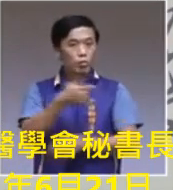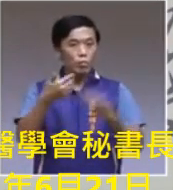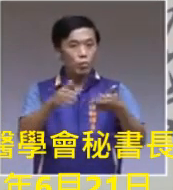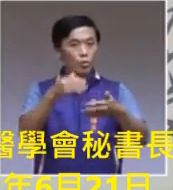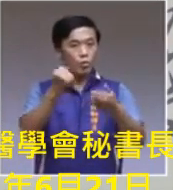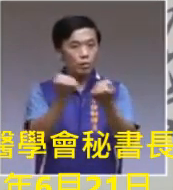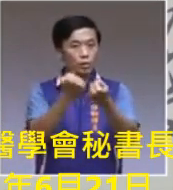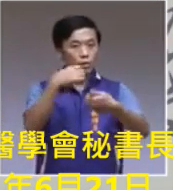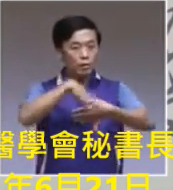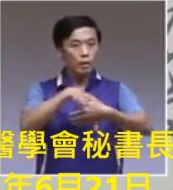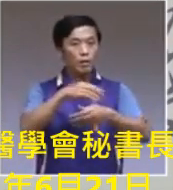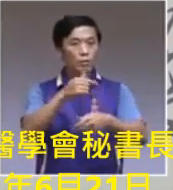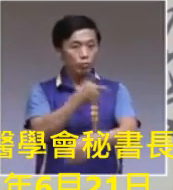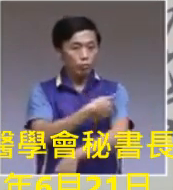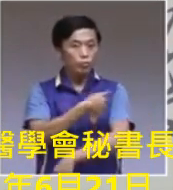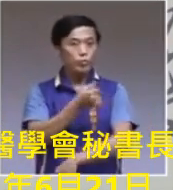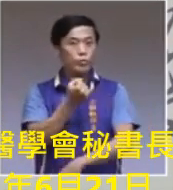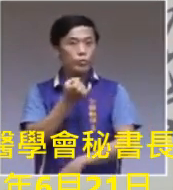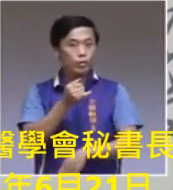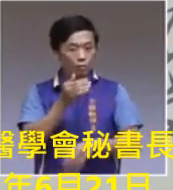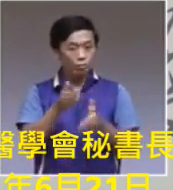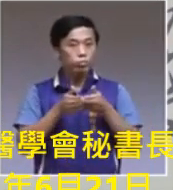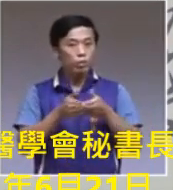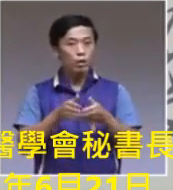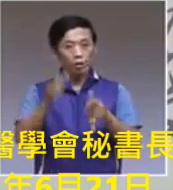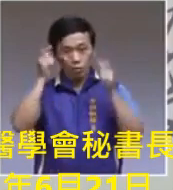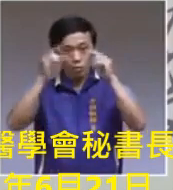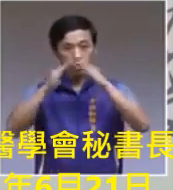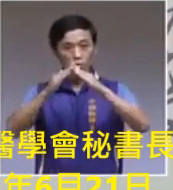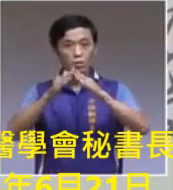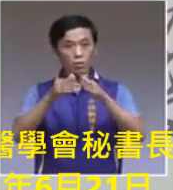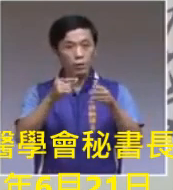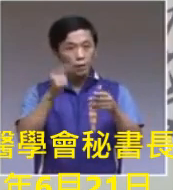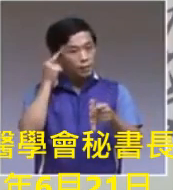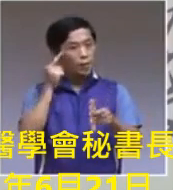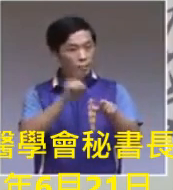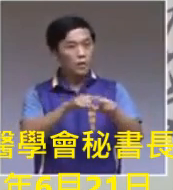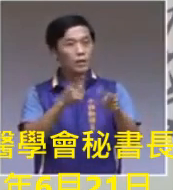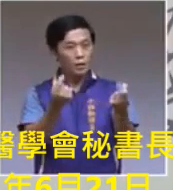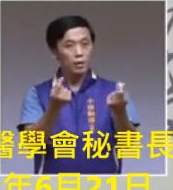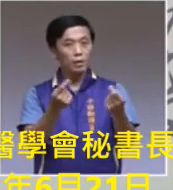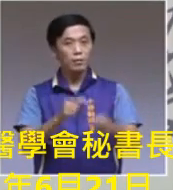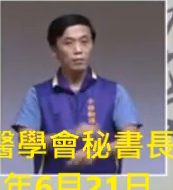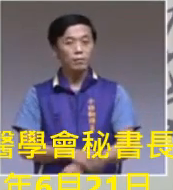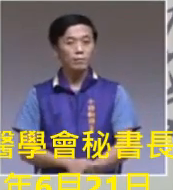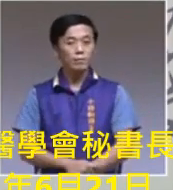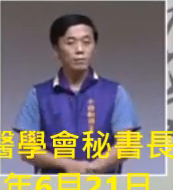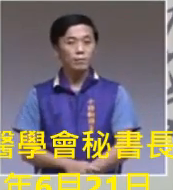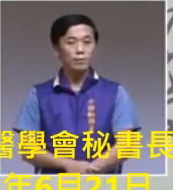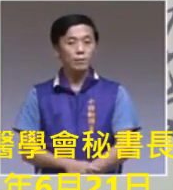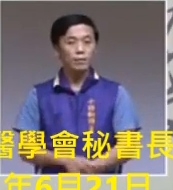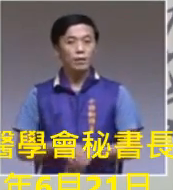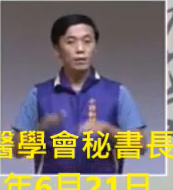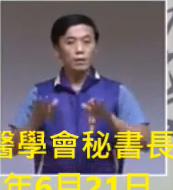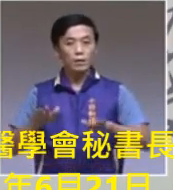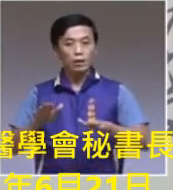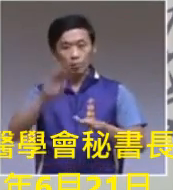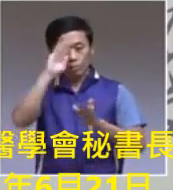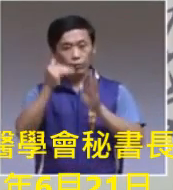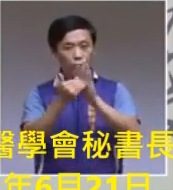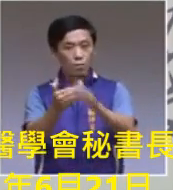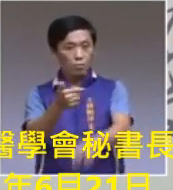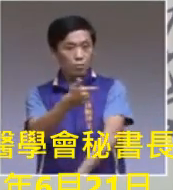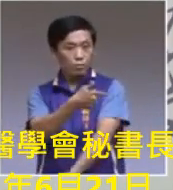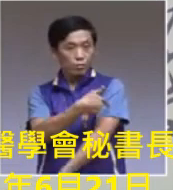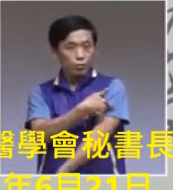我们高雄市也配合这样子的一个概念，那在我们现在在施打的时